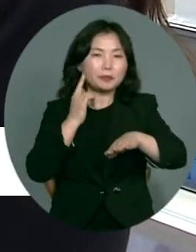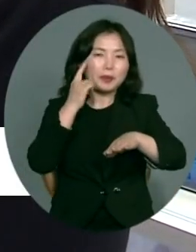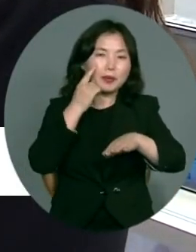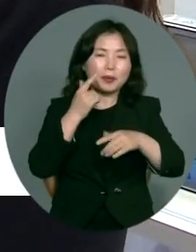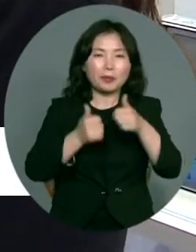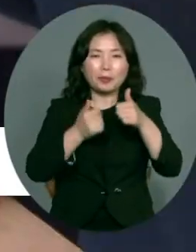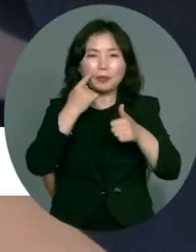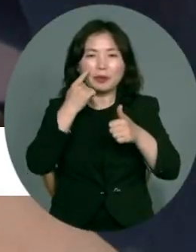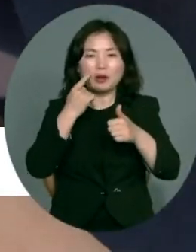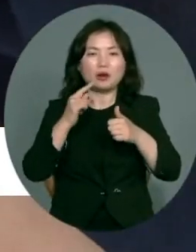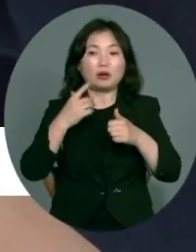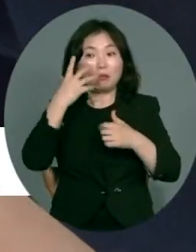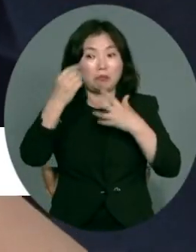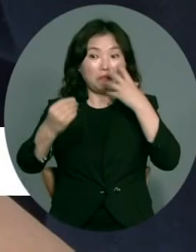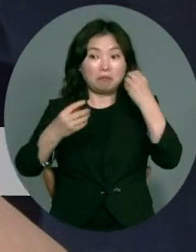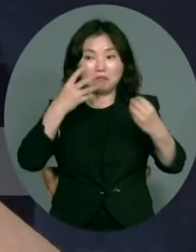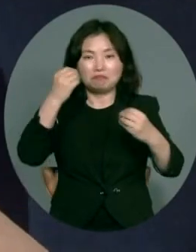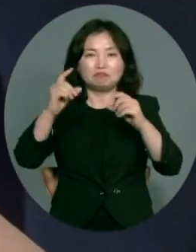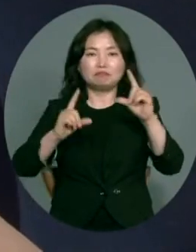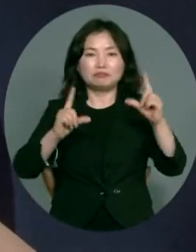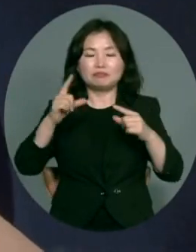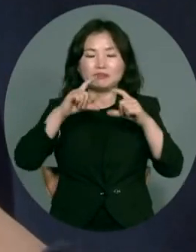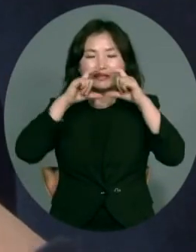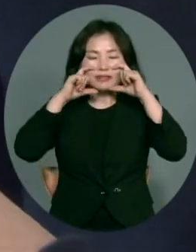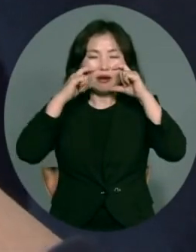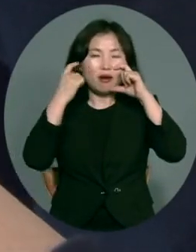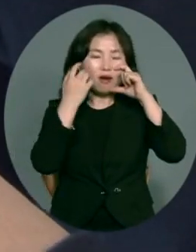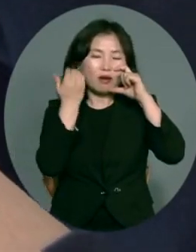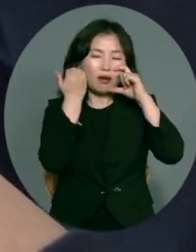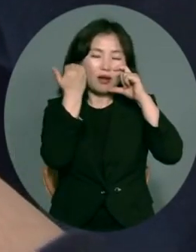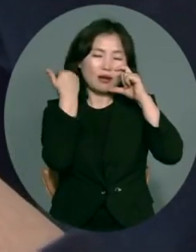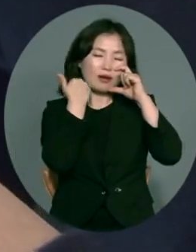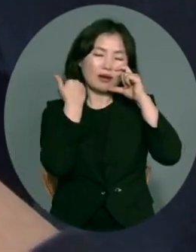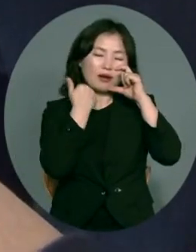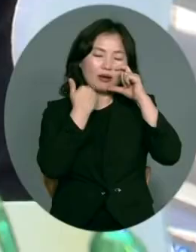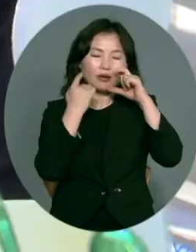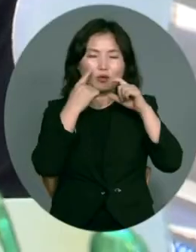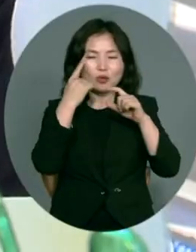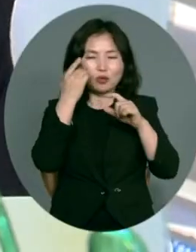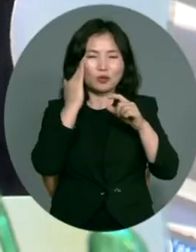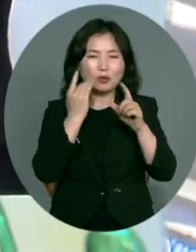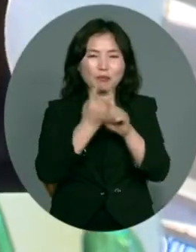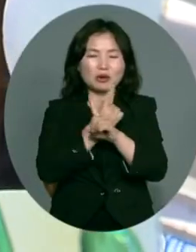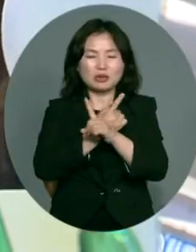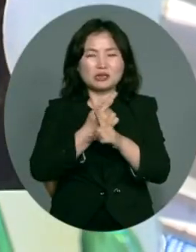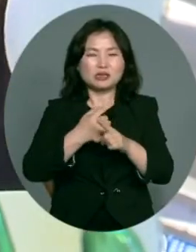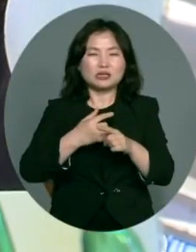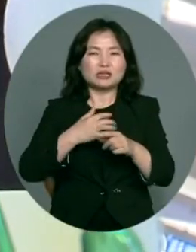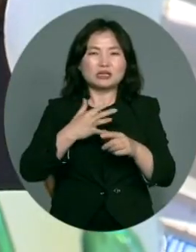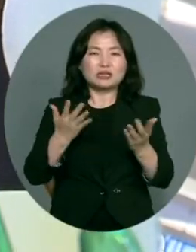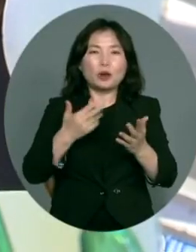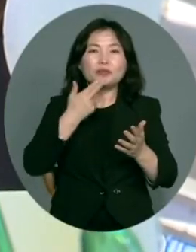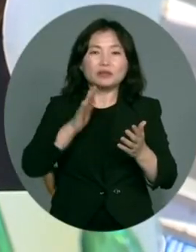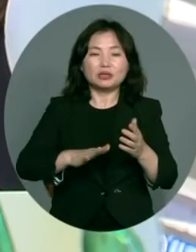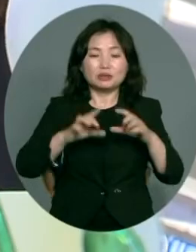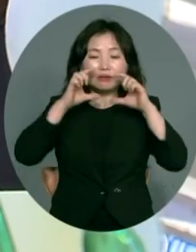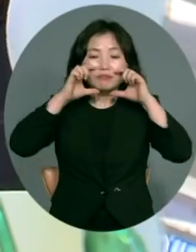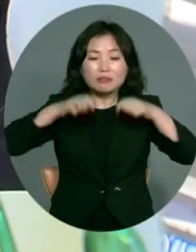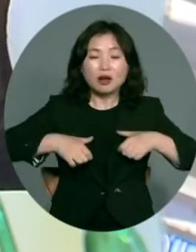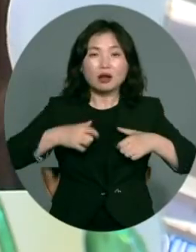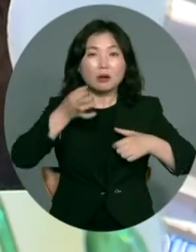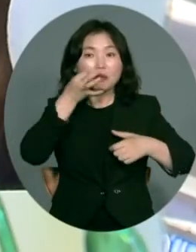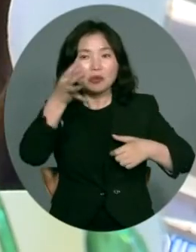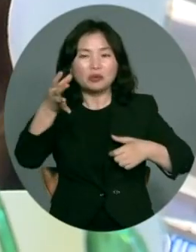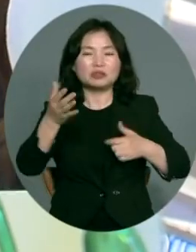테스트하는 고객 모습도 눈에 띕니다. 마스크에 얼굴이 가려 화장 고칠 일이 적었는데 이제는 얼굴을 내놓을 일이